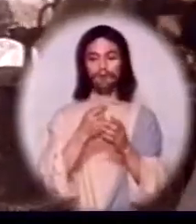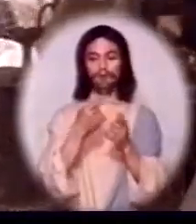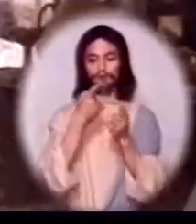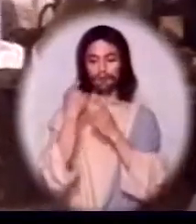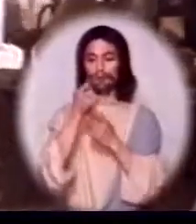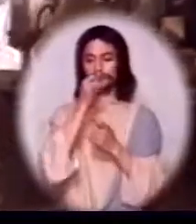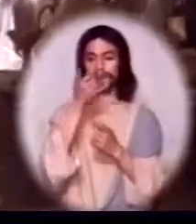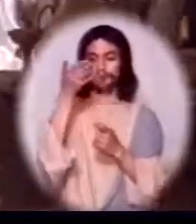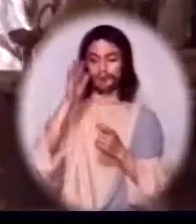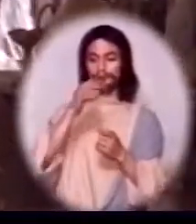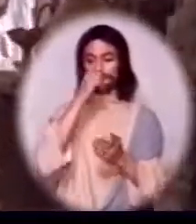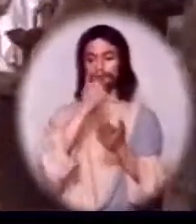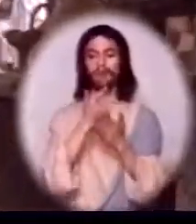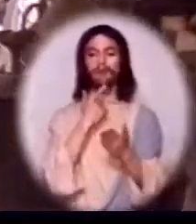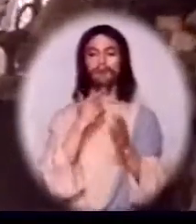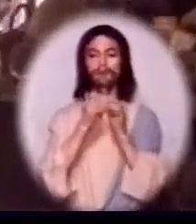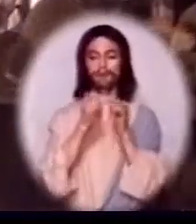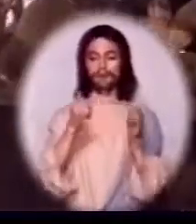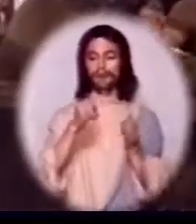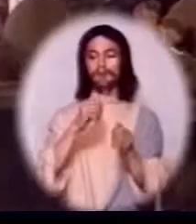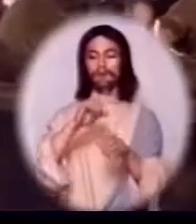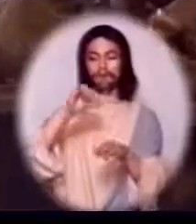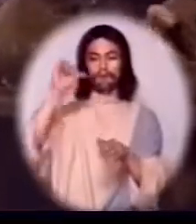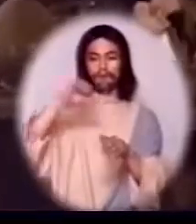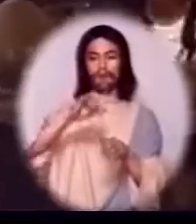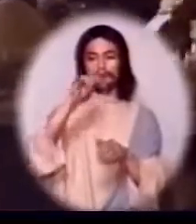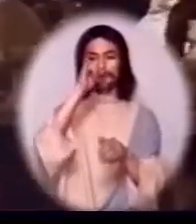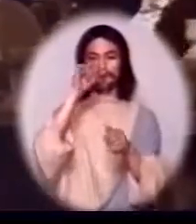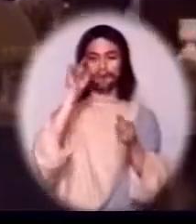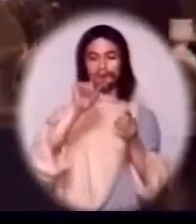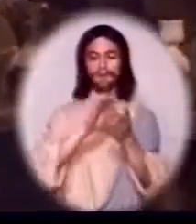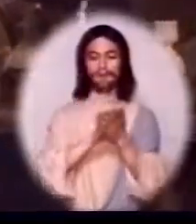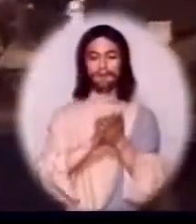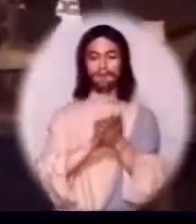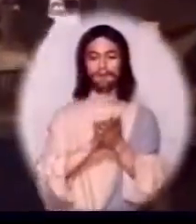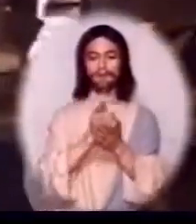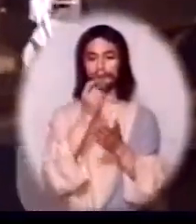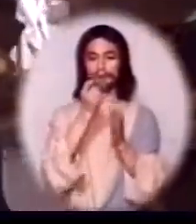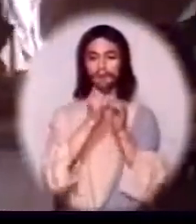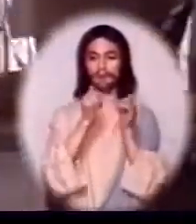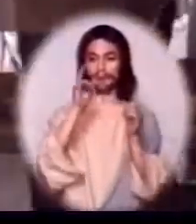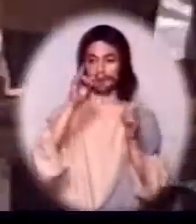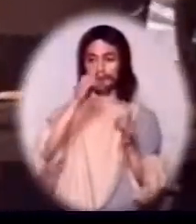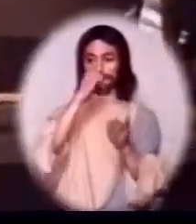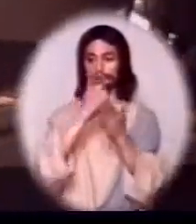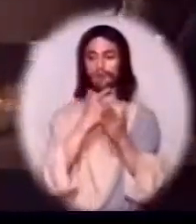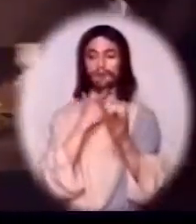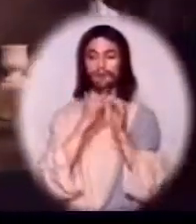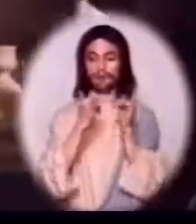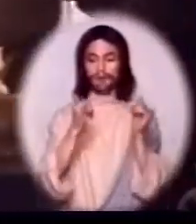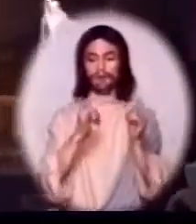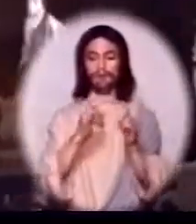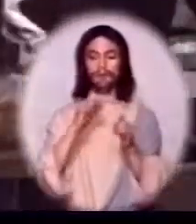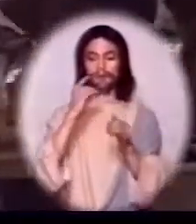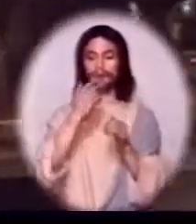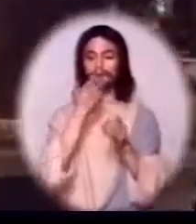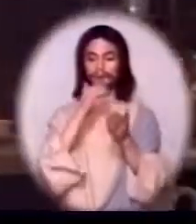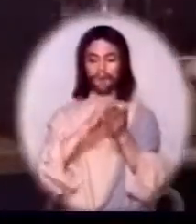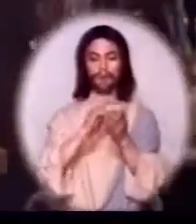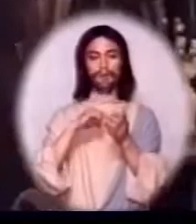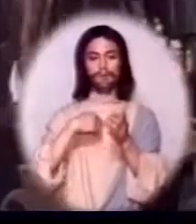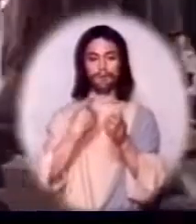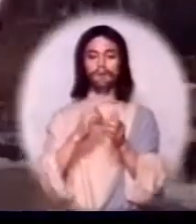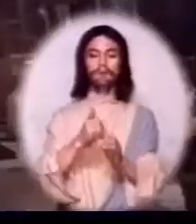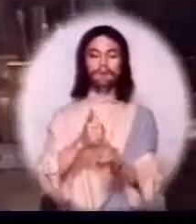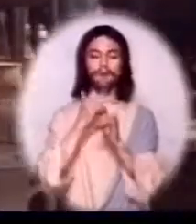반드시 있으나 죄짓게 하는 자는 화 있으리라. 이 작은 자 중 하나를 죄짓게 하는 것보다 차라리 목에